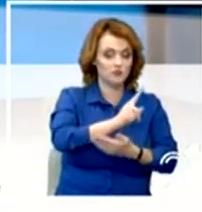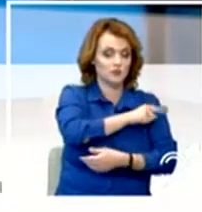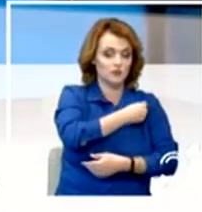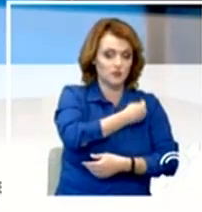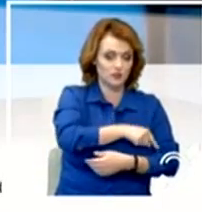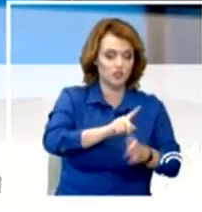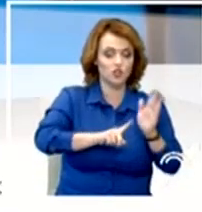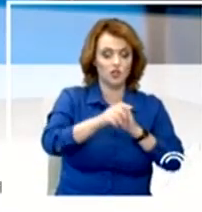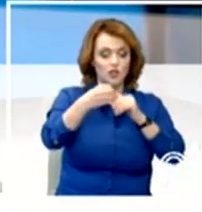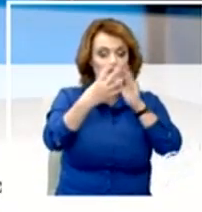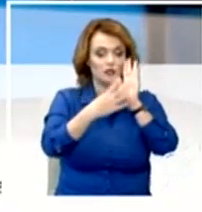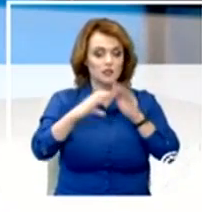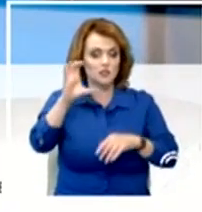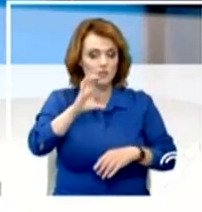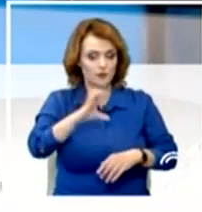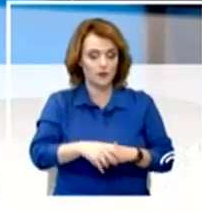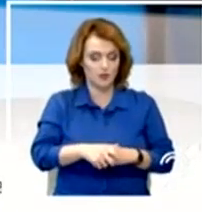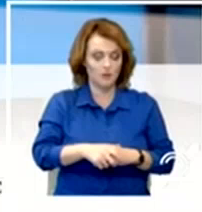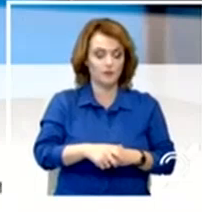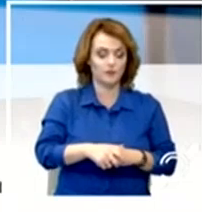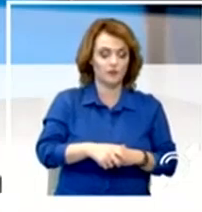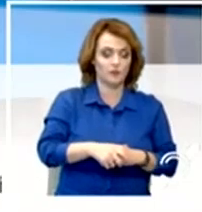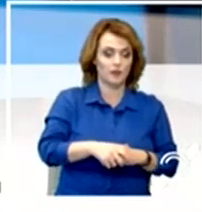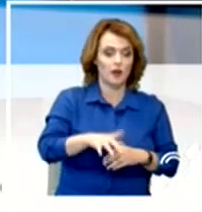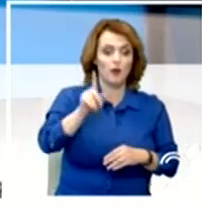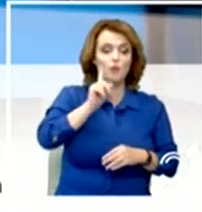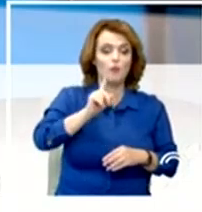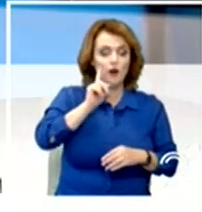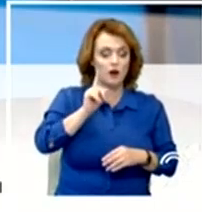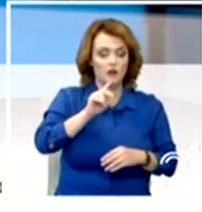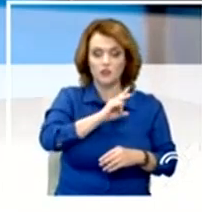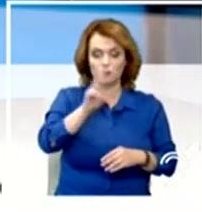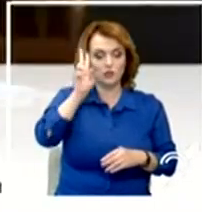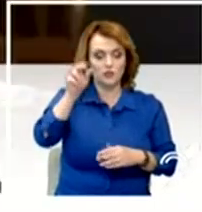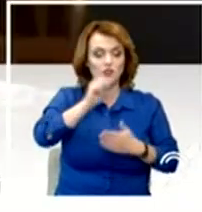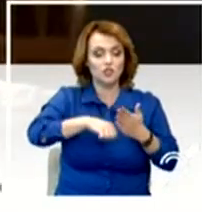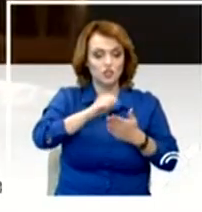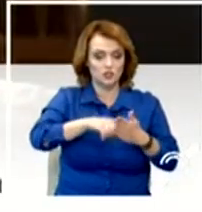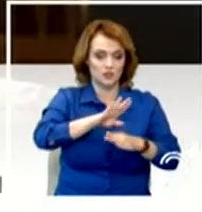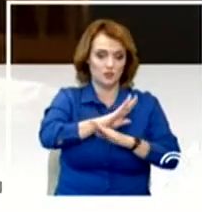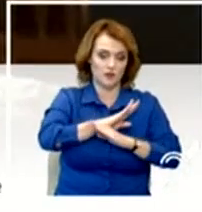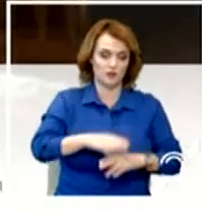din 19 septembrie, dar deocamdată nu a fost comunicată cauza decesului.